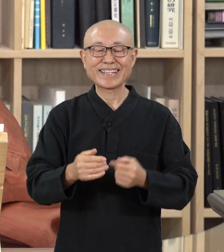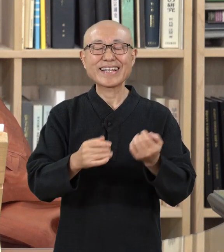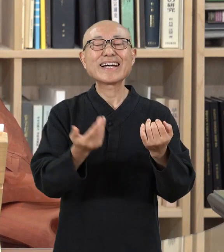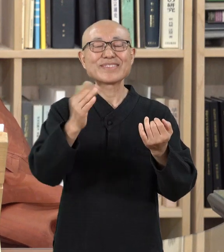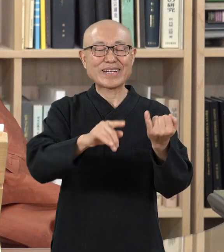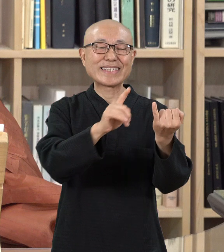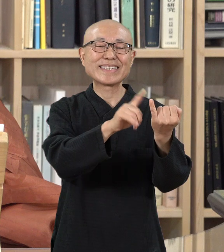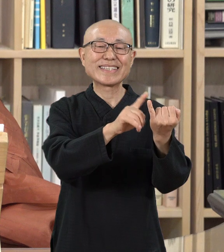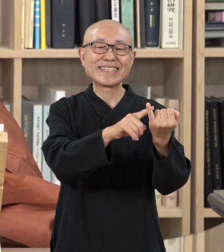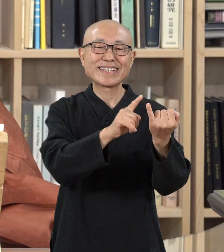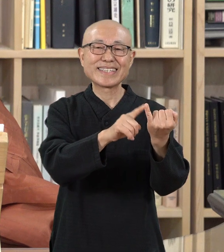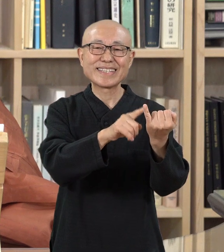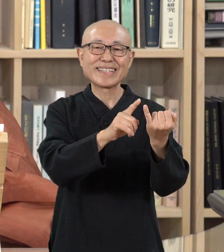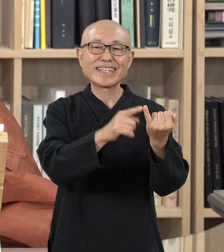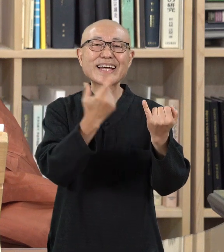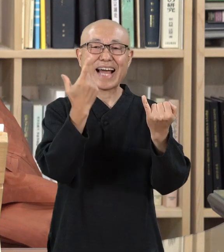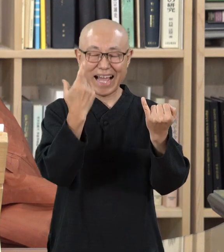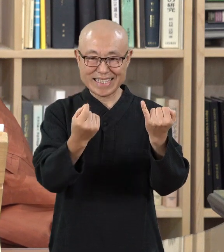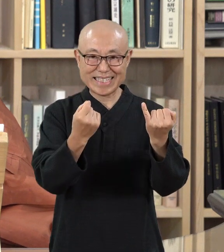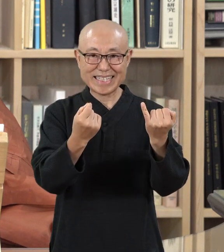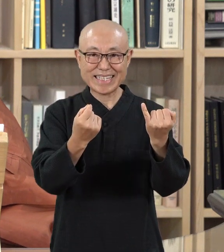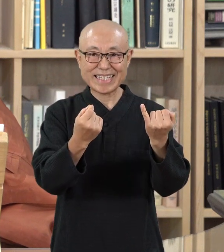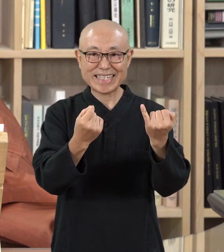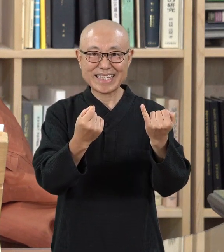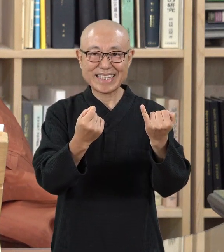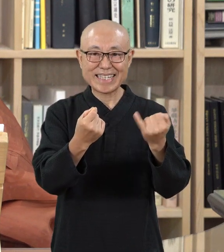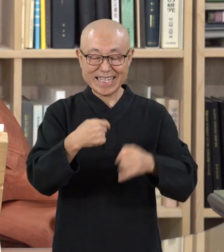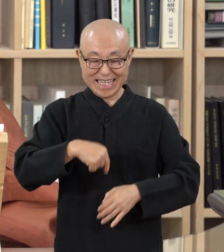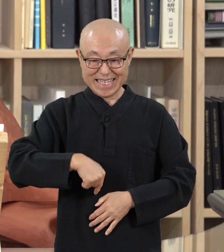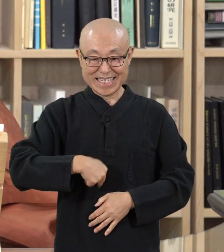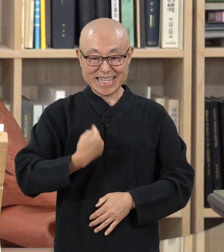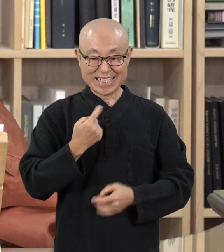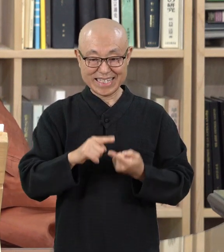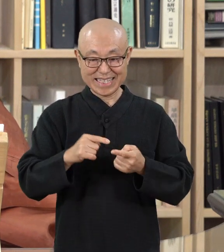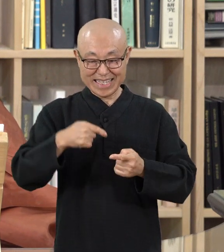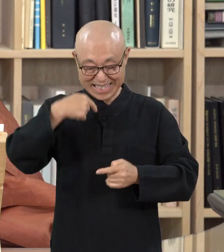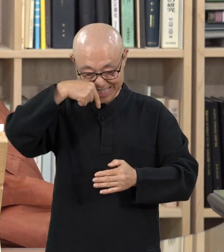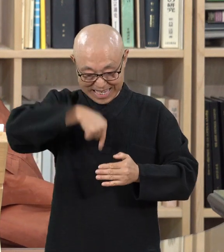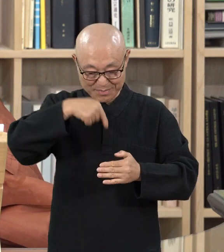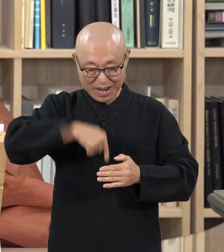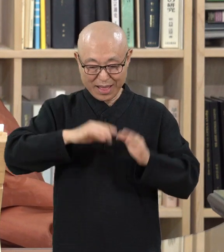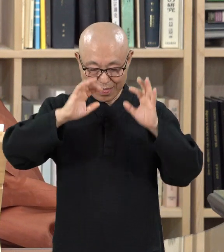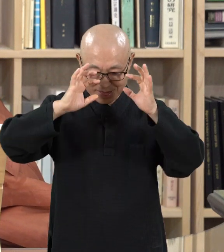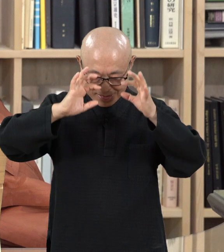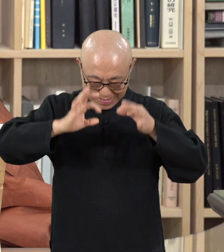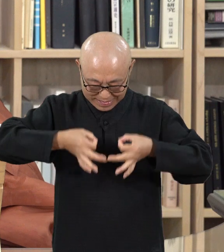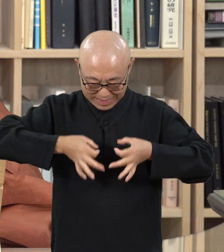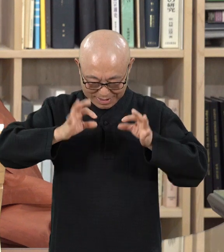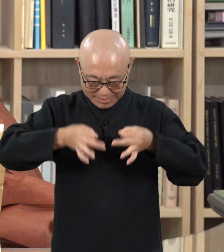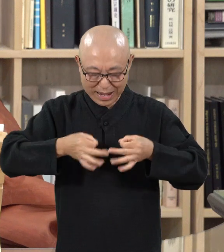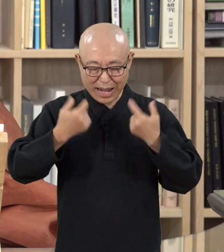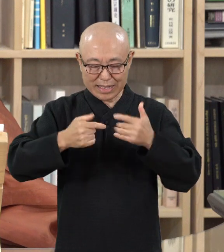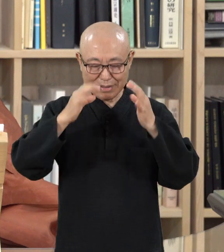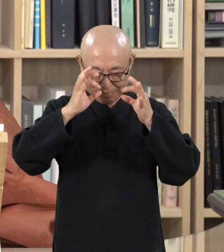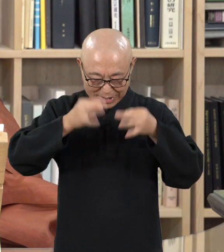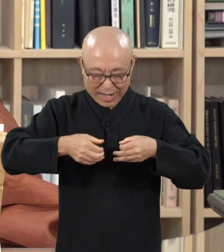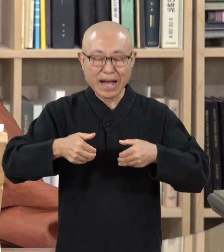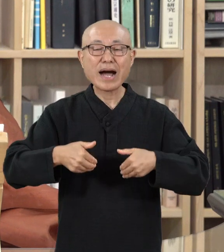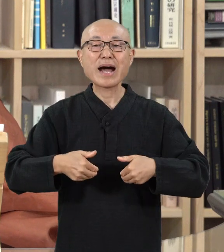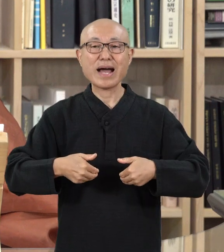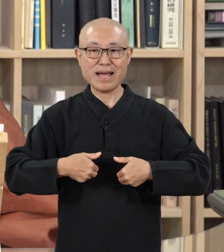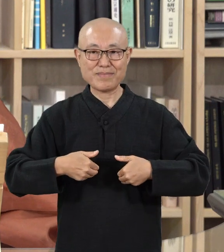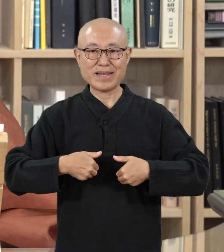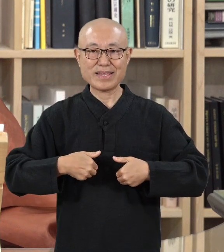비구니처럼 정말 독보적인 자기 자신의 내면의 세계를 정확히 관찰하면